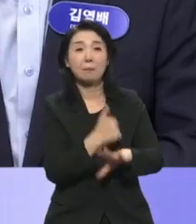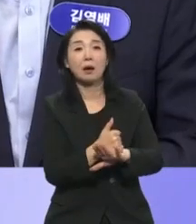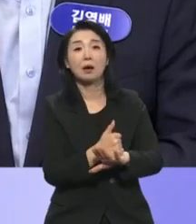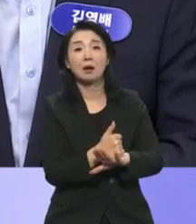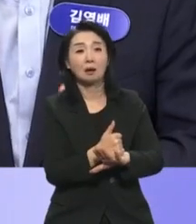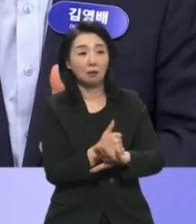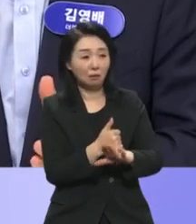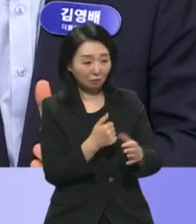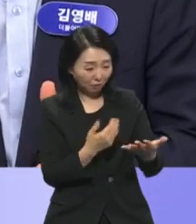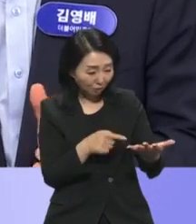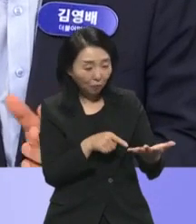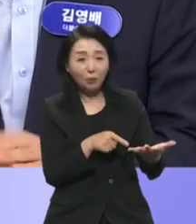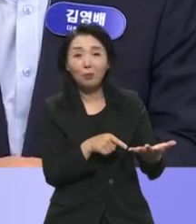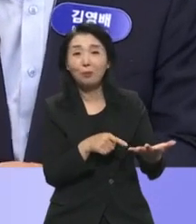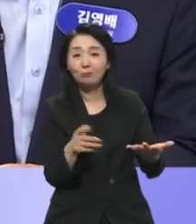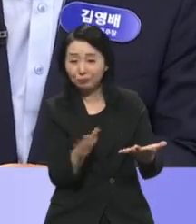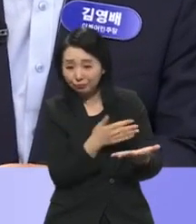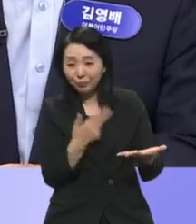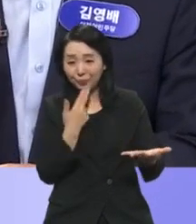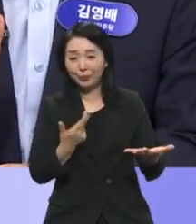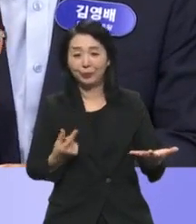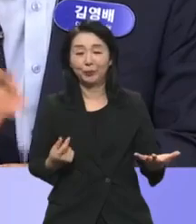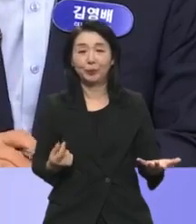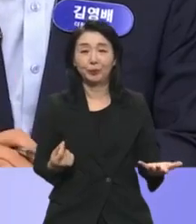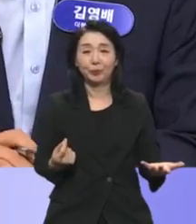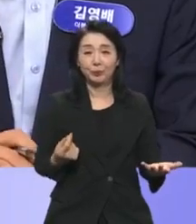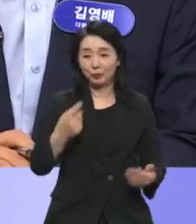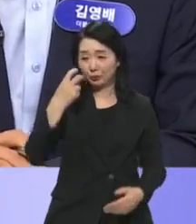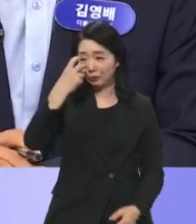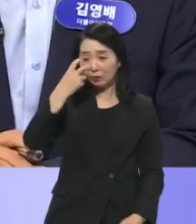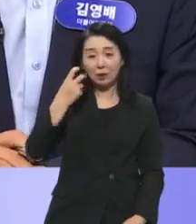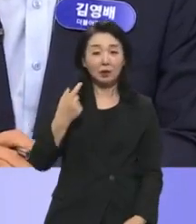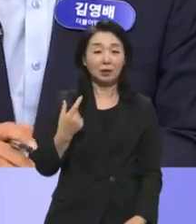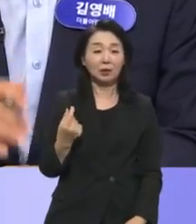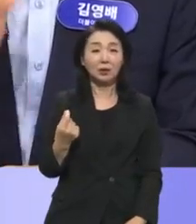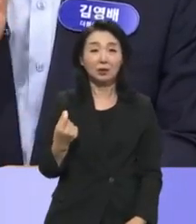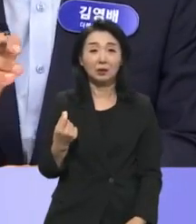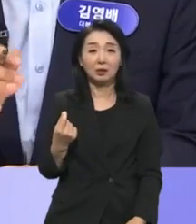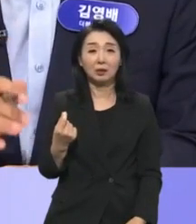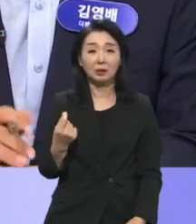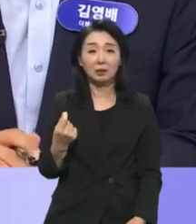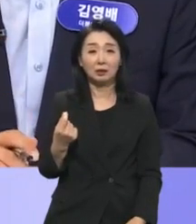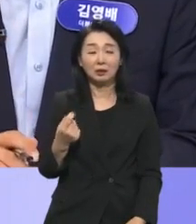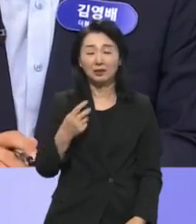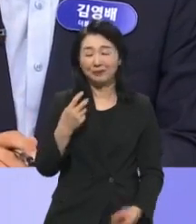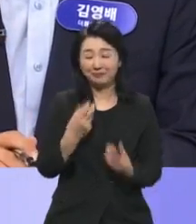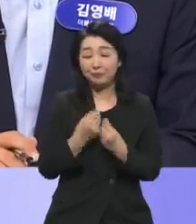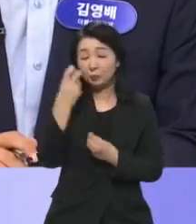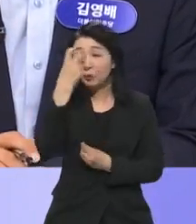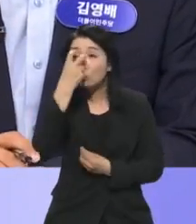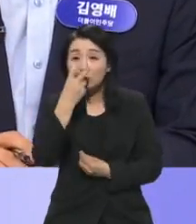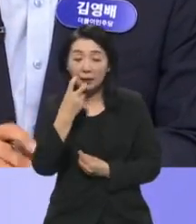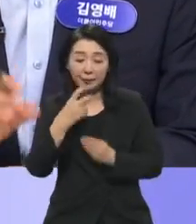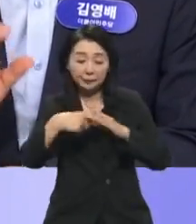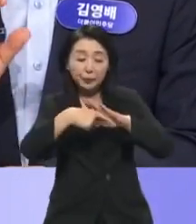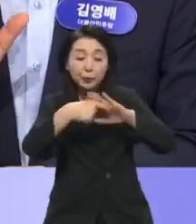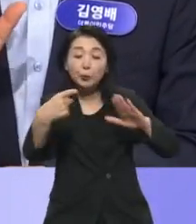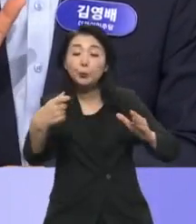뭐가 있냐 물어보고 싶어요 저는 원래 수사라는 거는 뭐 쉽게 얘기해 도둑을 잡더라도이